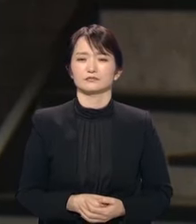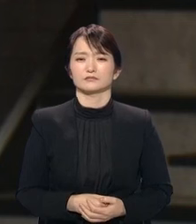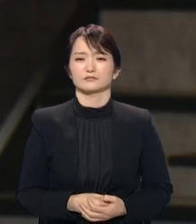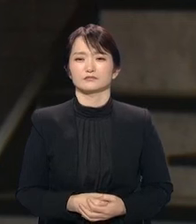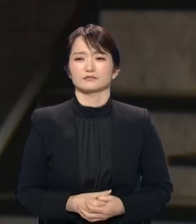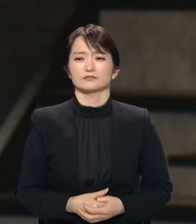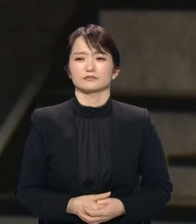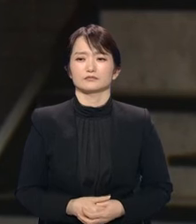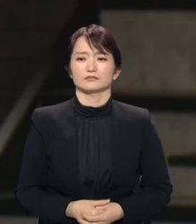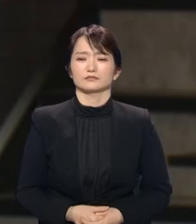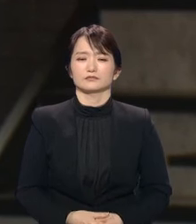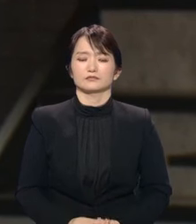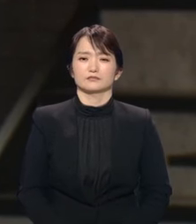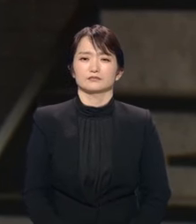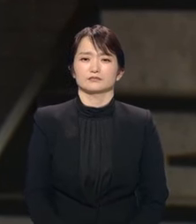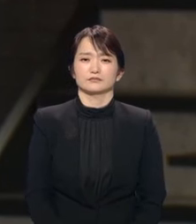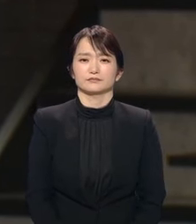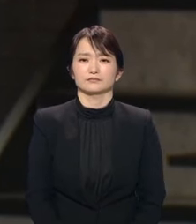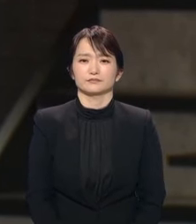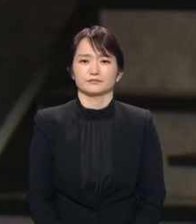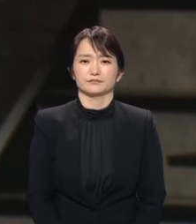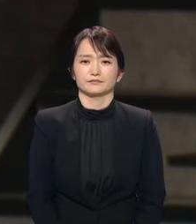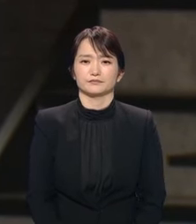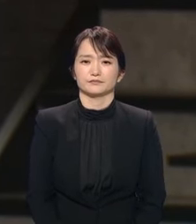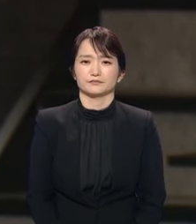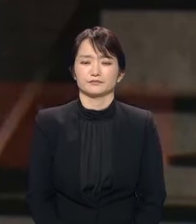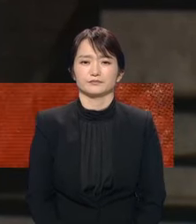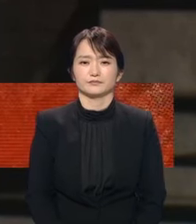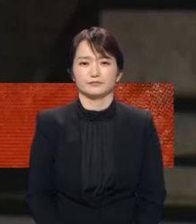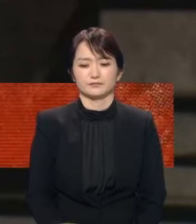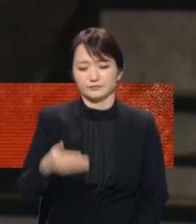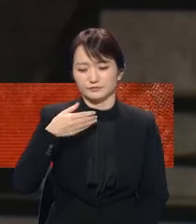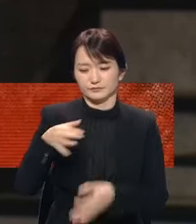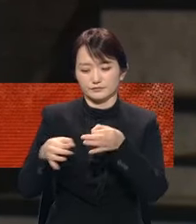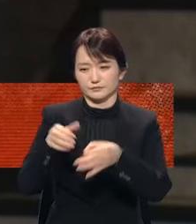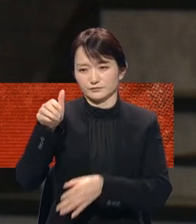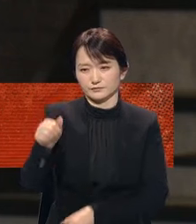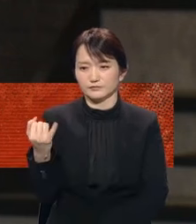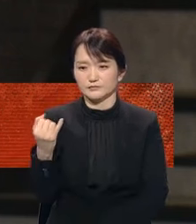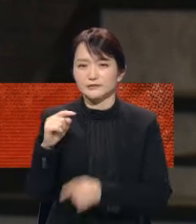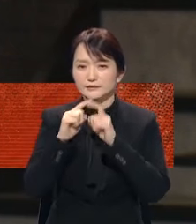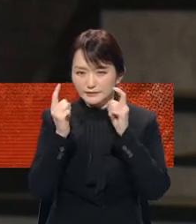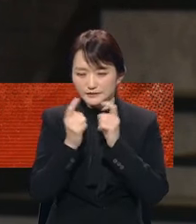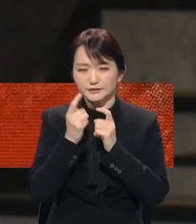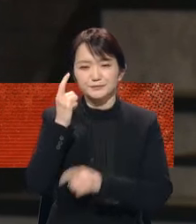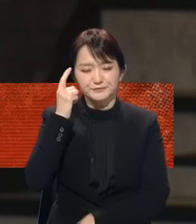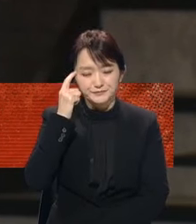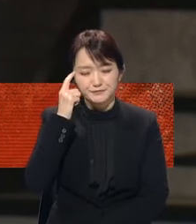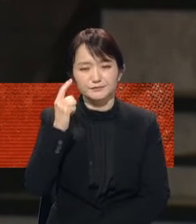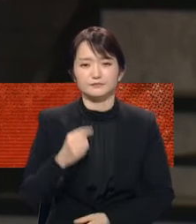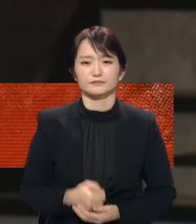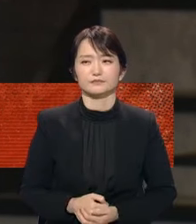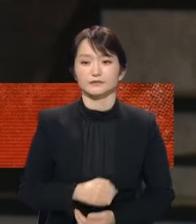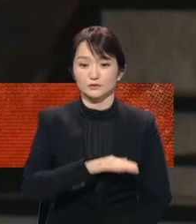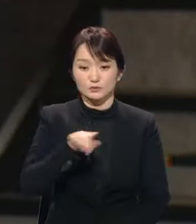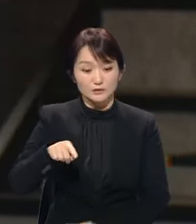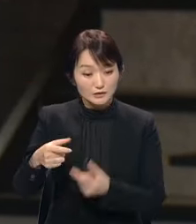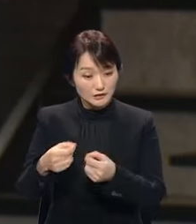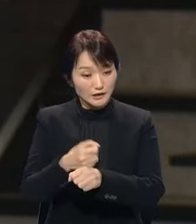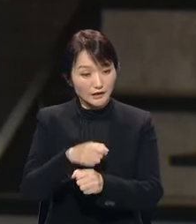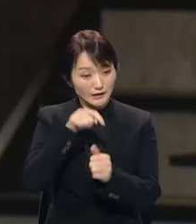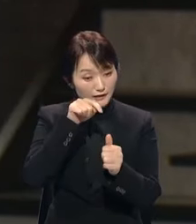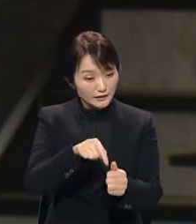이 그 사연을 올려주신 그 식당 그 사장님의 개인적인 뭐 판단이기 때문에 우리가 그렇게 해라라고 이렇게